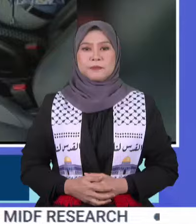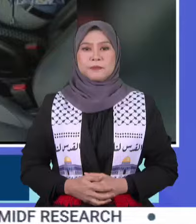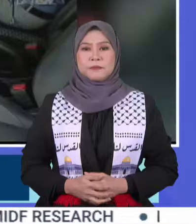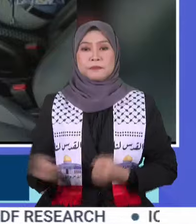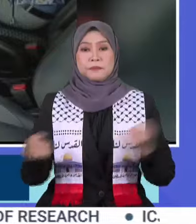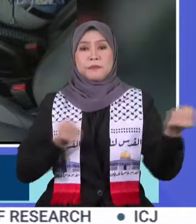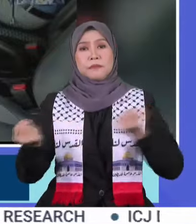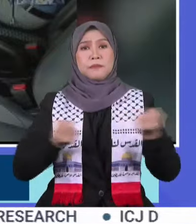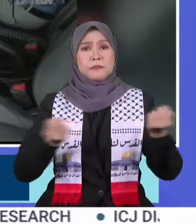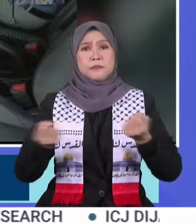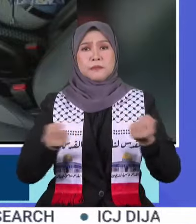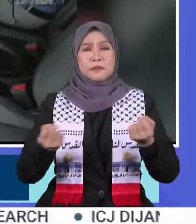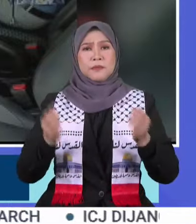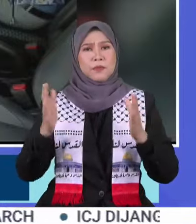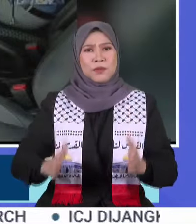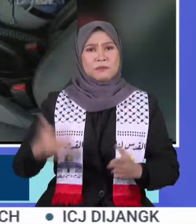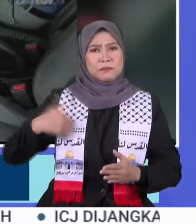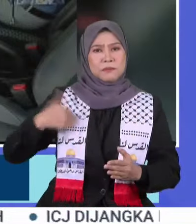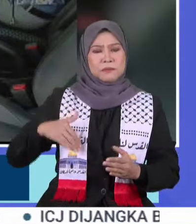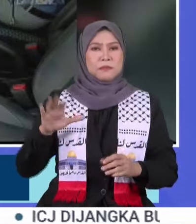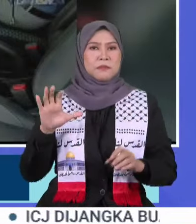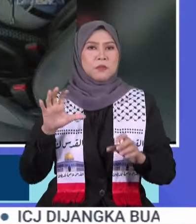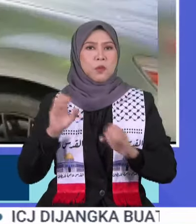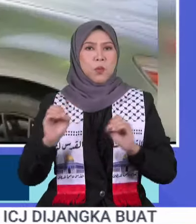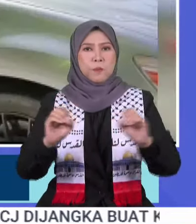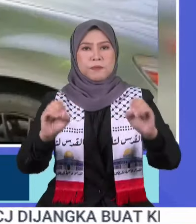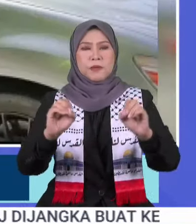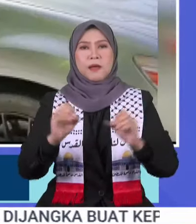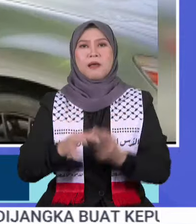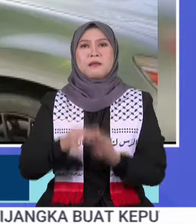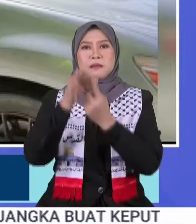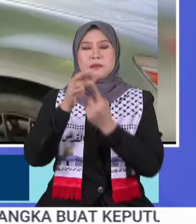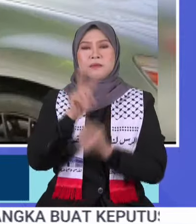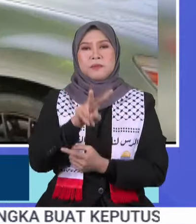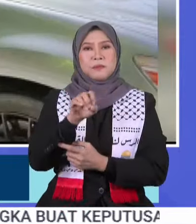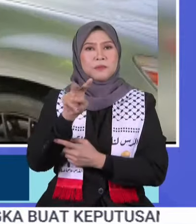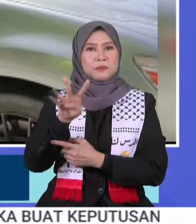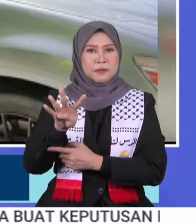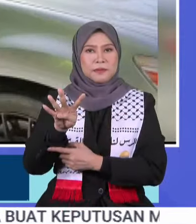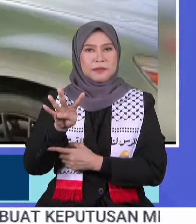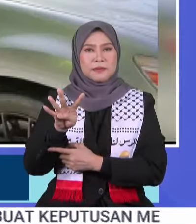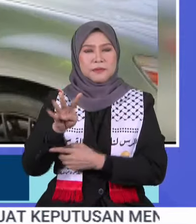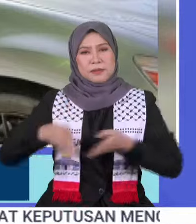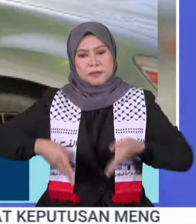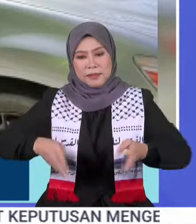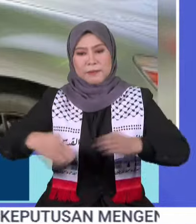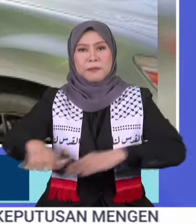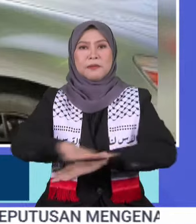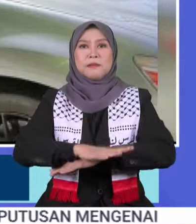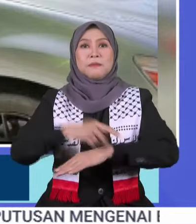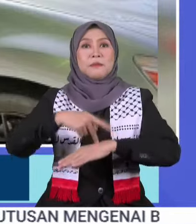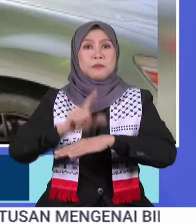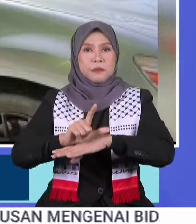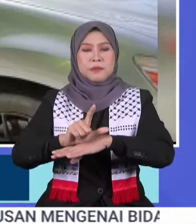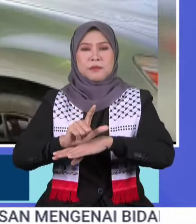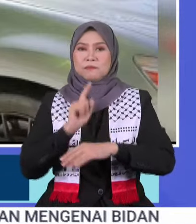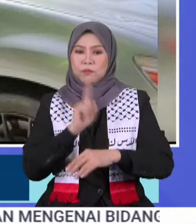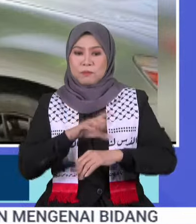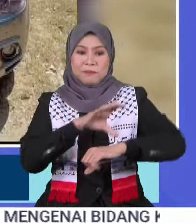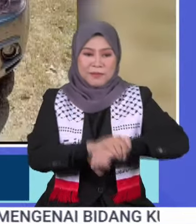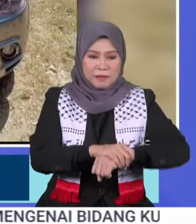Sebuah kenderaan dipandu pelancong warga asing disita dalam ops khas bulan perayaan 2024 yang diadakan di Jalan Pantai Kok Langkawi. Semasa